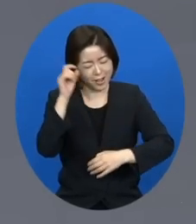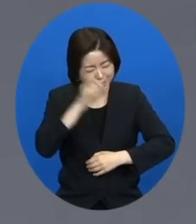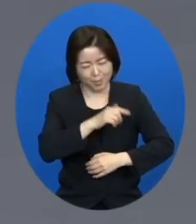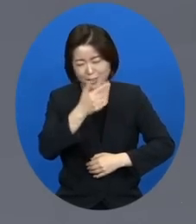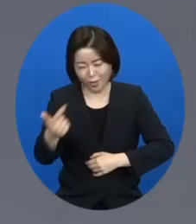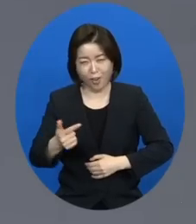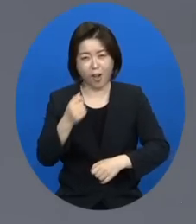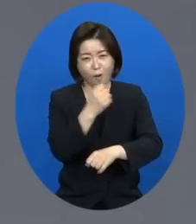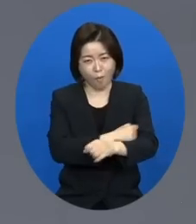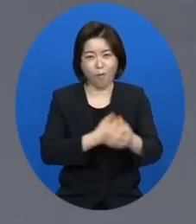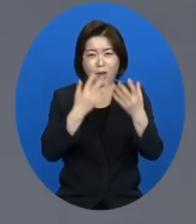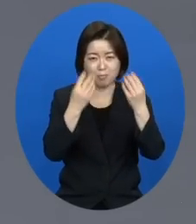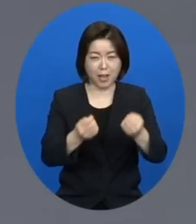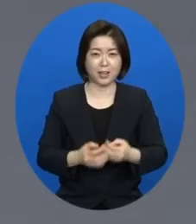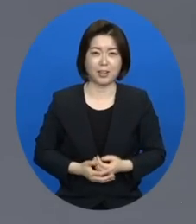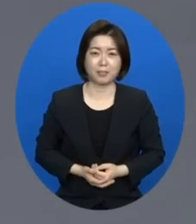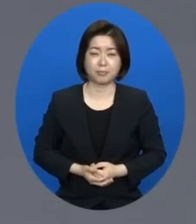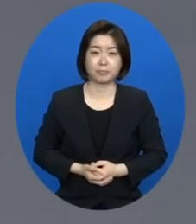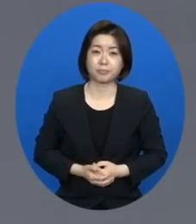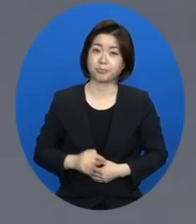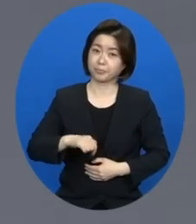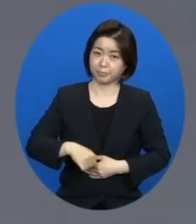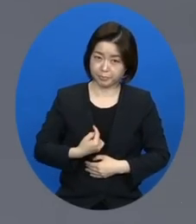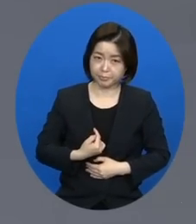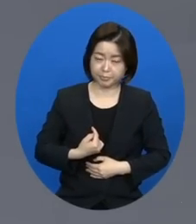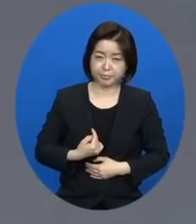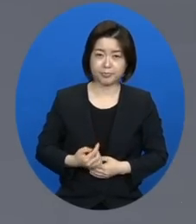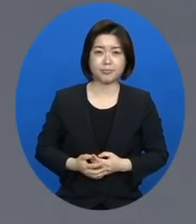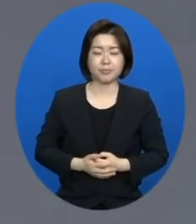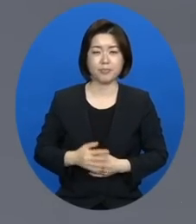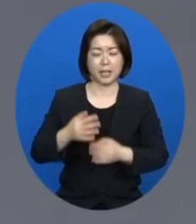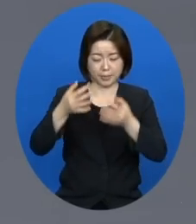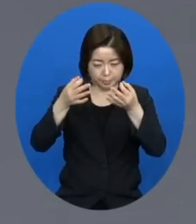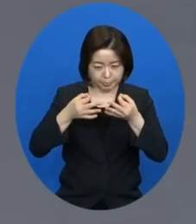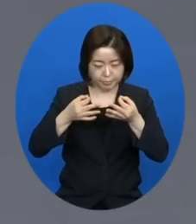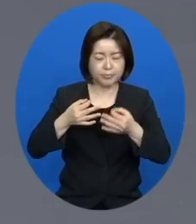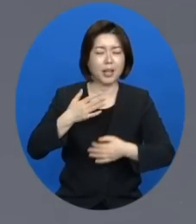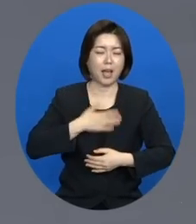저녁까지. 여러분, 자신을 알아야 됩니다.